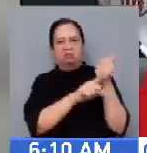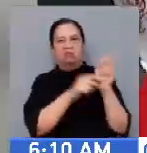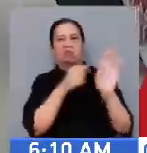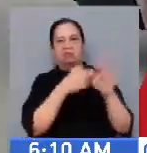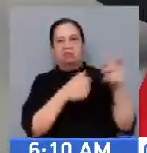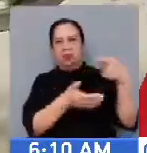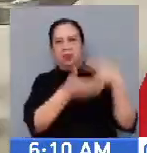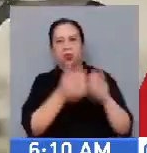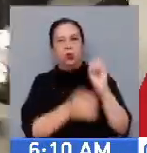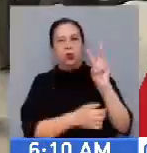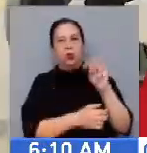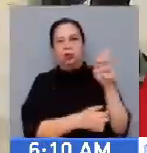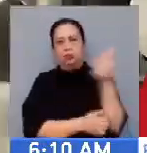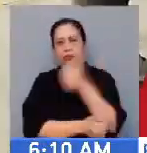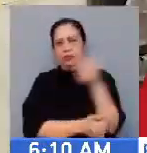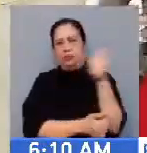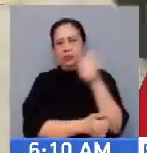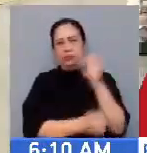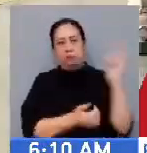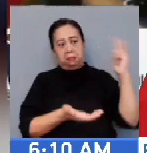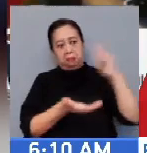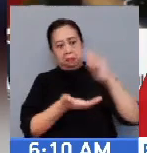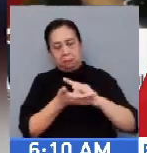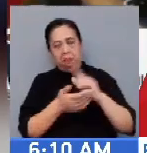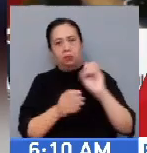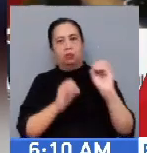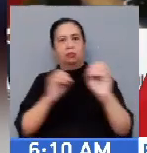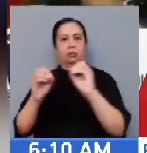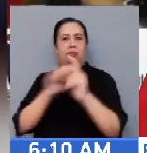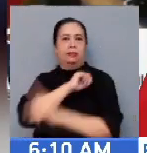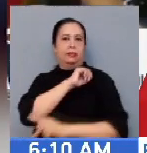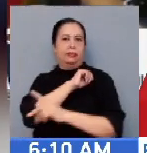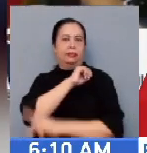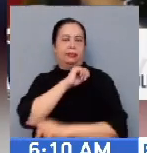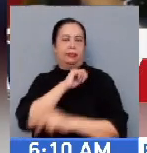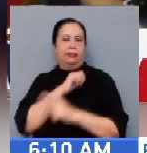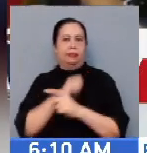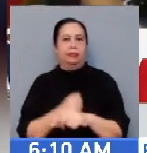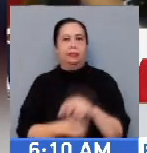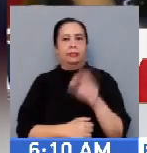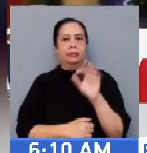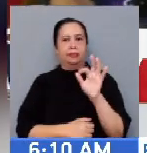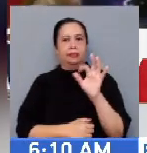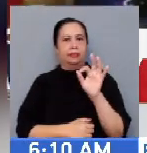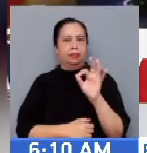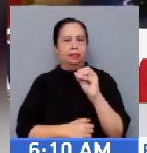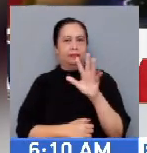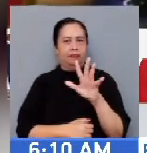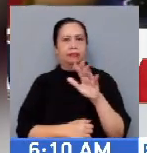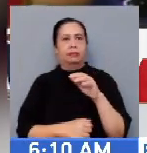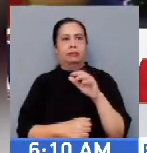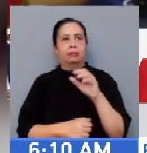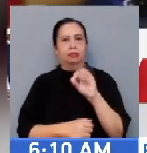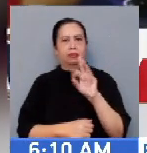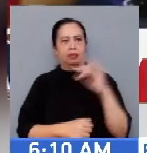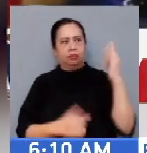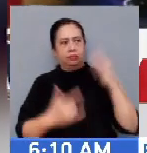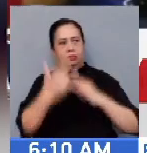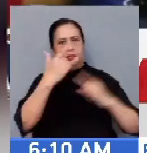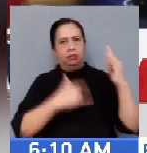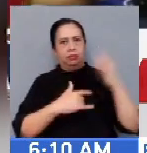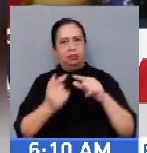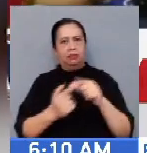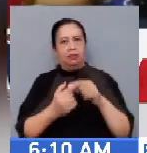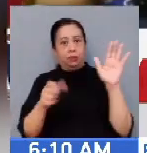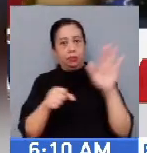pamasahe pag-uwi sa kanilang probinsya. 90 to 95% of OFWs ang dumadating, lalo na yung fully vaccinated na wala